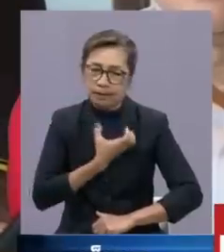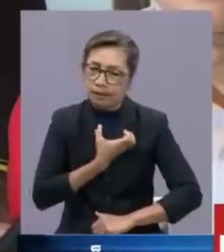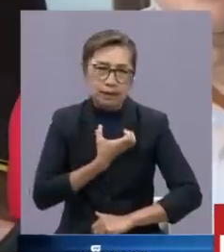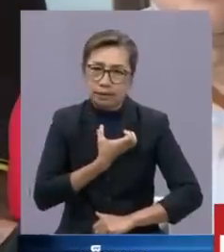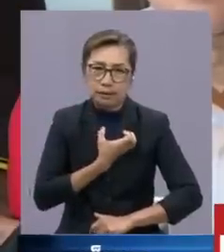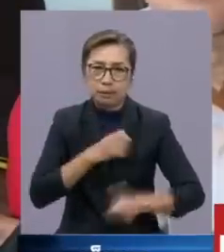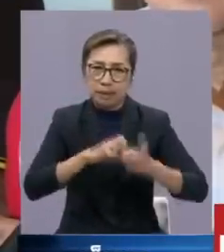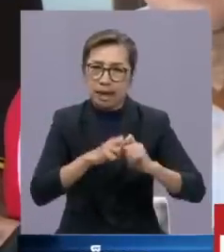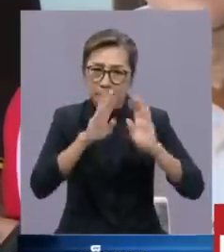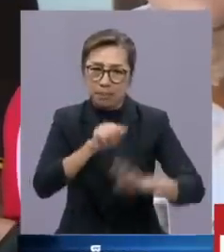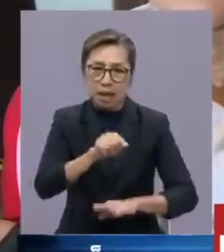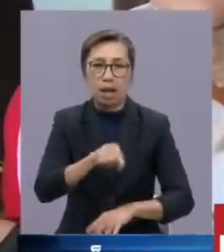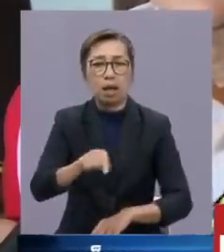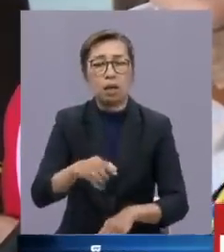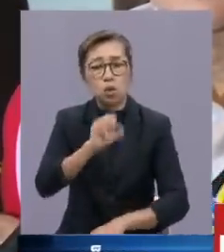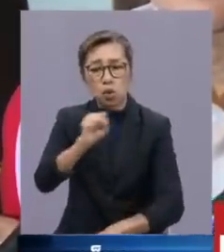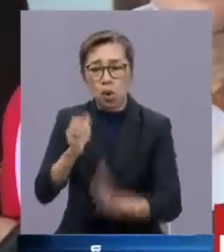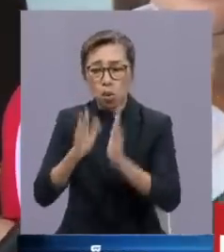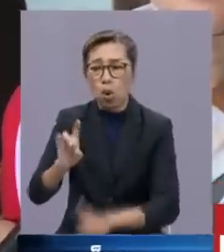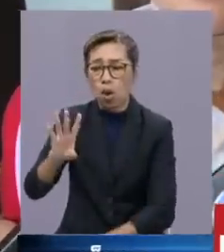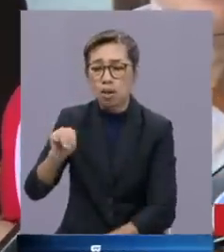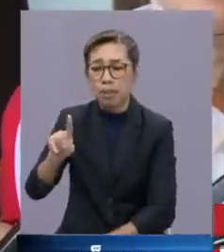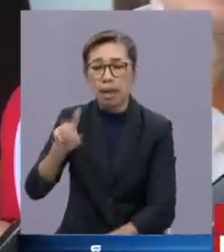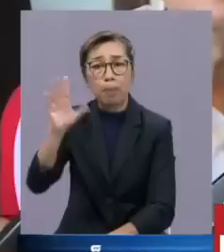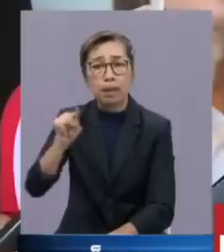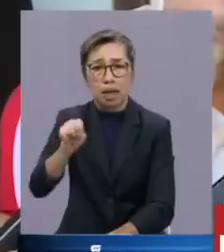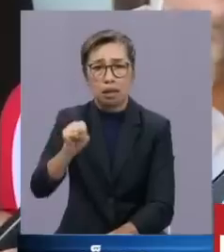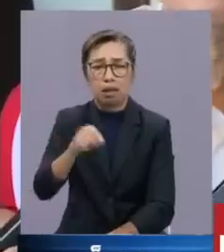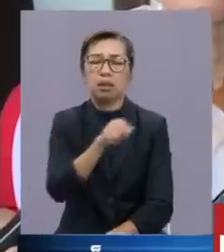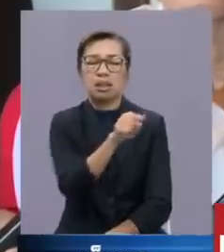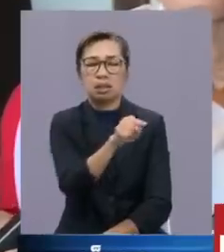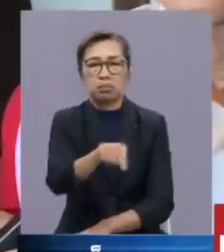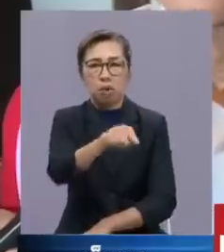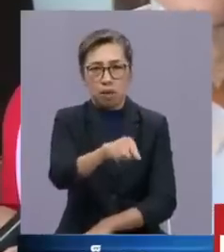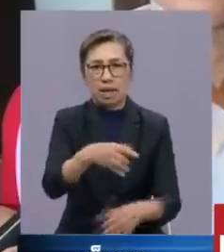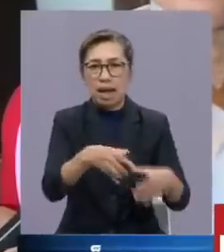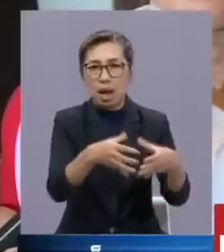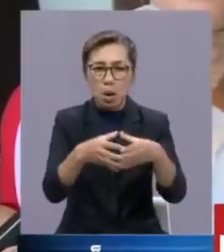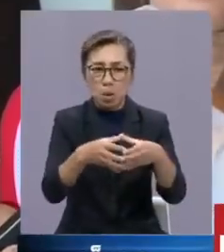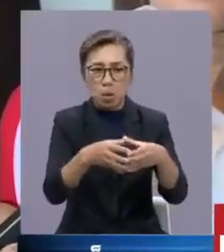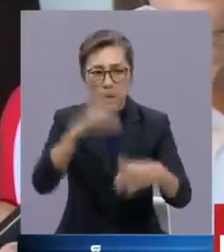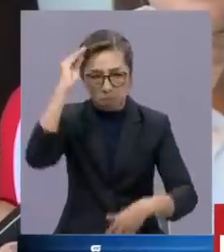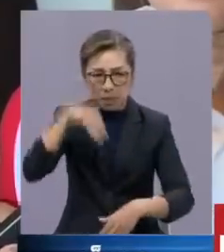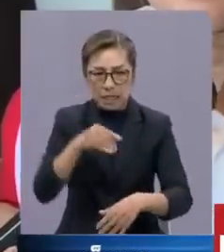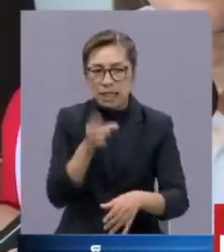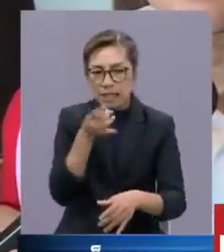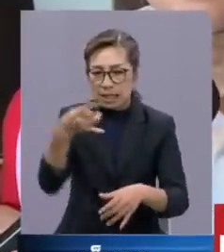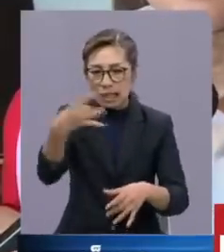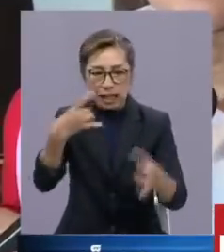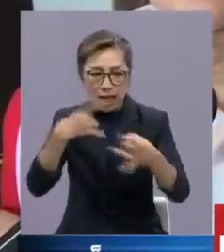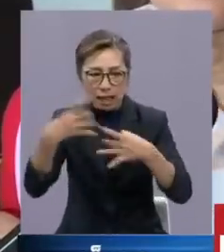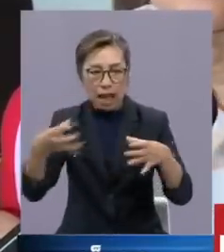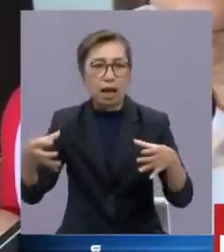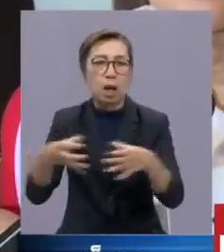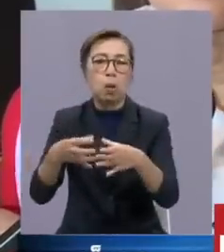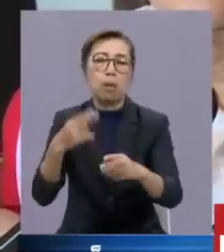ราเจ็บเพราะเรื่องนี้เยอะ141ที่ได้มาเนี่ยส่วนหนึ่งนี่เกิดจากเรื่องนี้เขาสำเร็จไปส่วนหนึ่งแล้วนะฮะเข